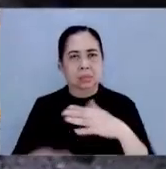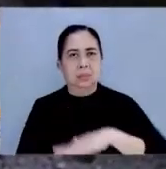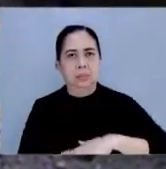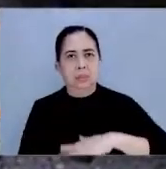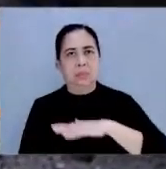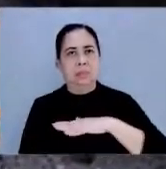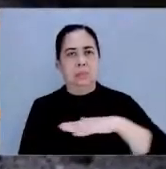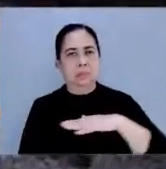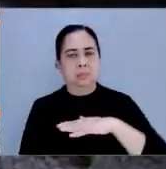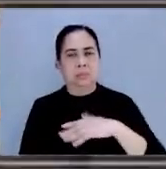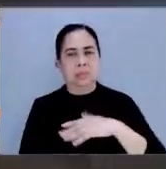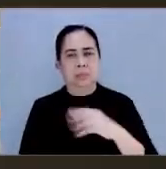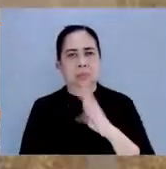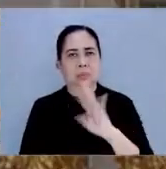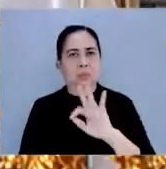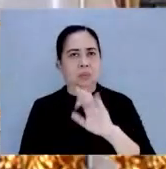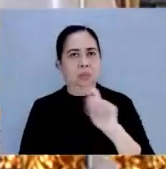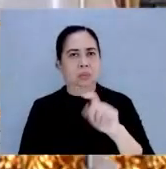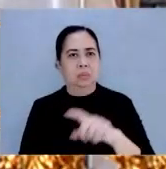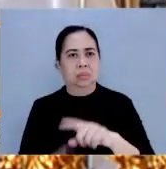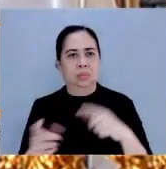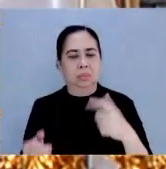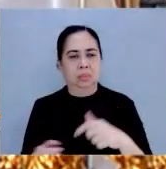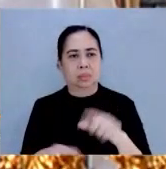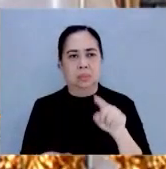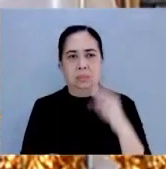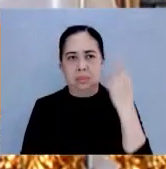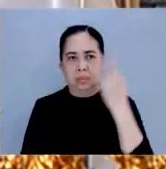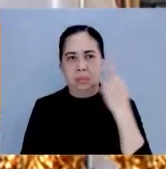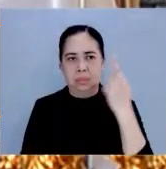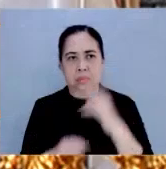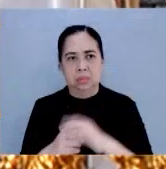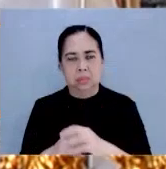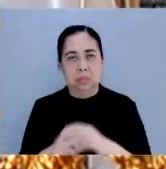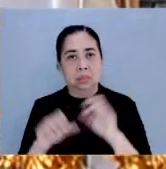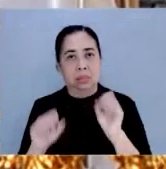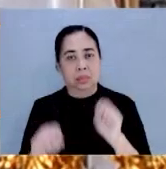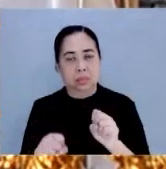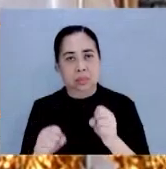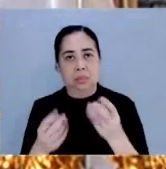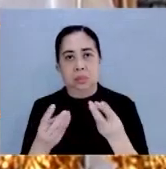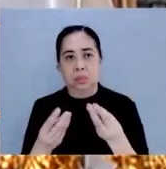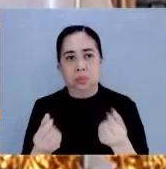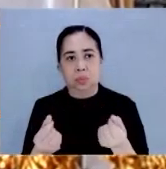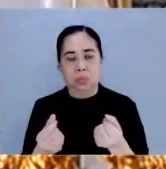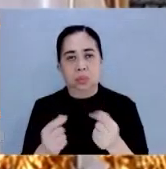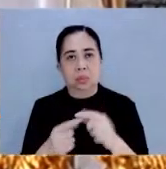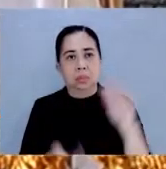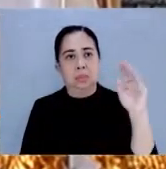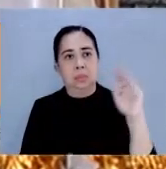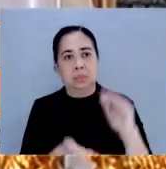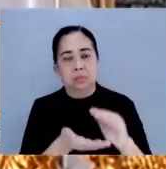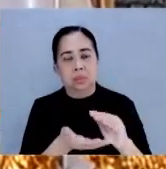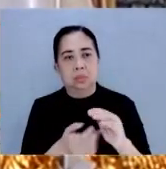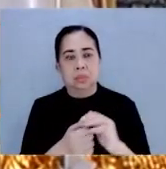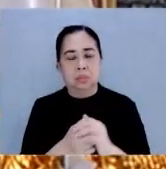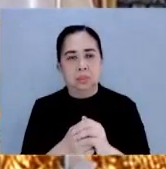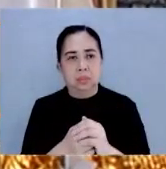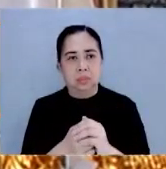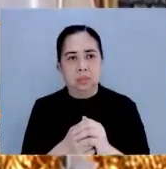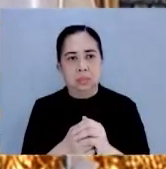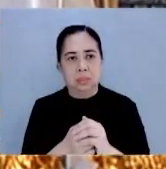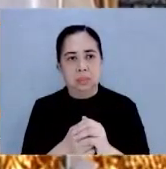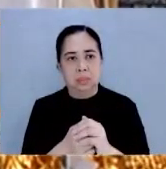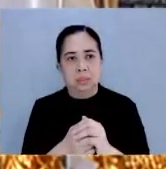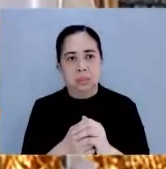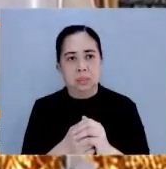apat na talampakan ng baha. Yun sana yung isa sa pwedeng maging solusyon is bawasan yung mga